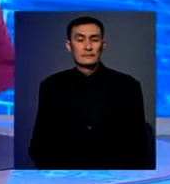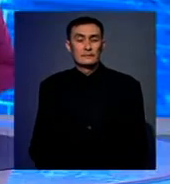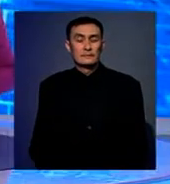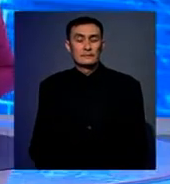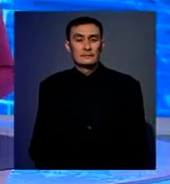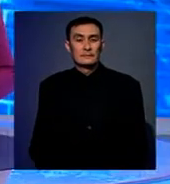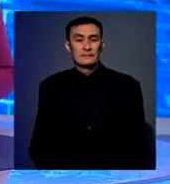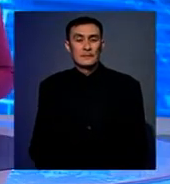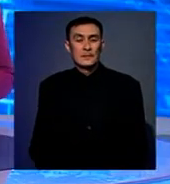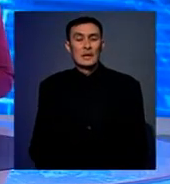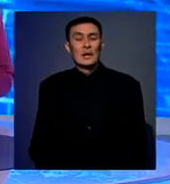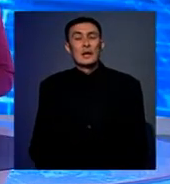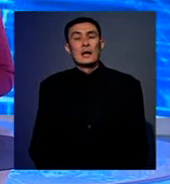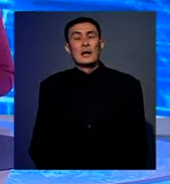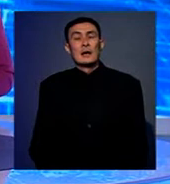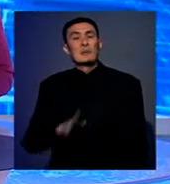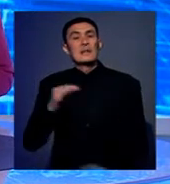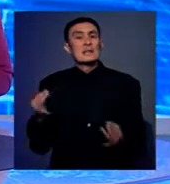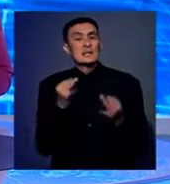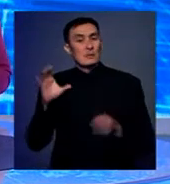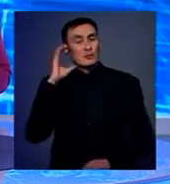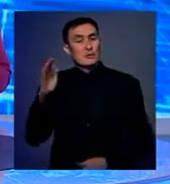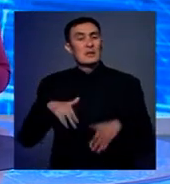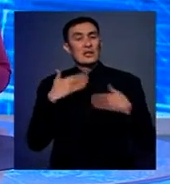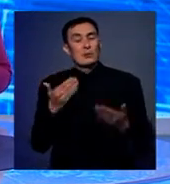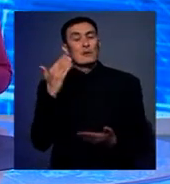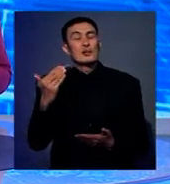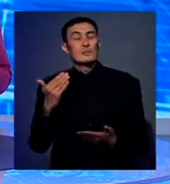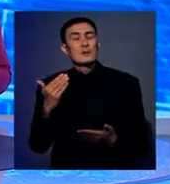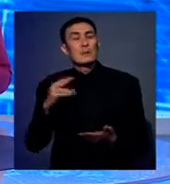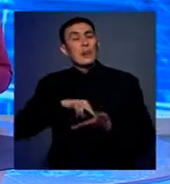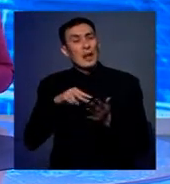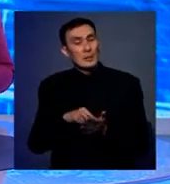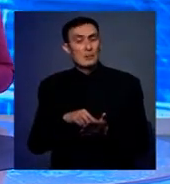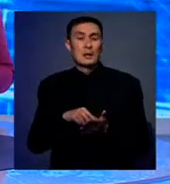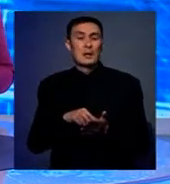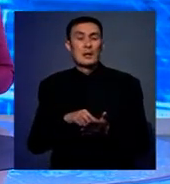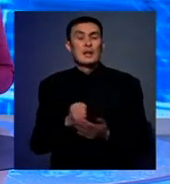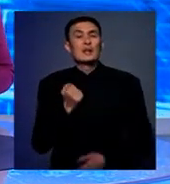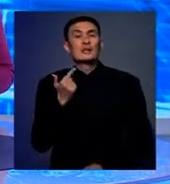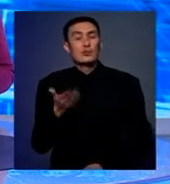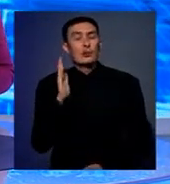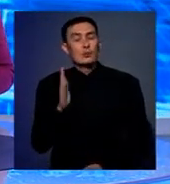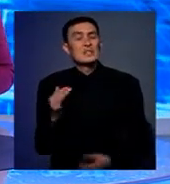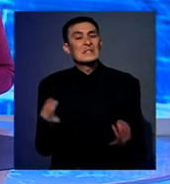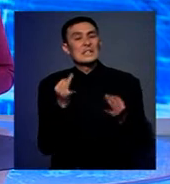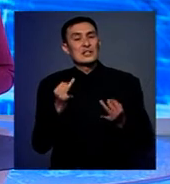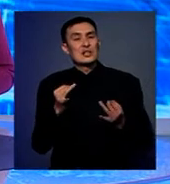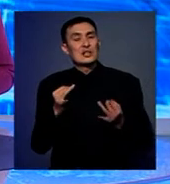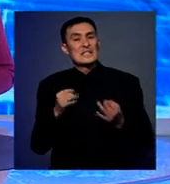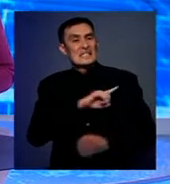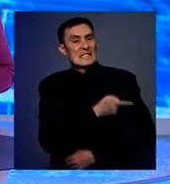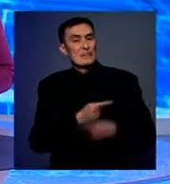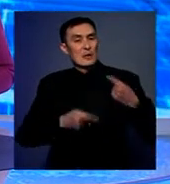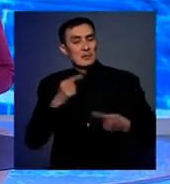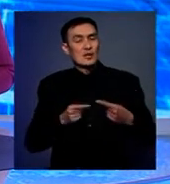Да, вот учтем. И интересно было услышать ваши предложения. А по вашим прогнозам, насколько жаркой будет полемика и стоит ли ожидать